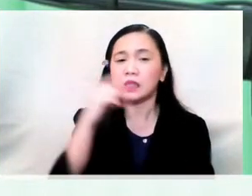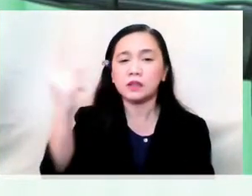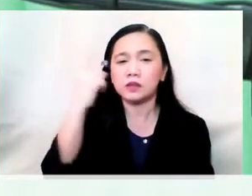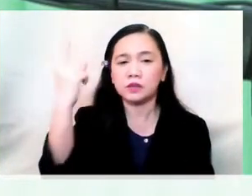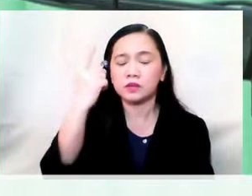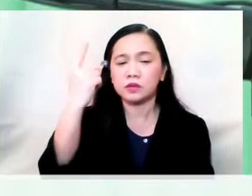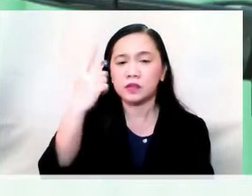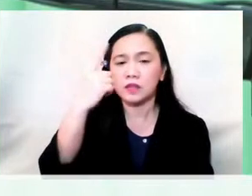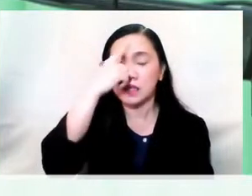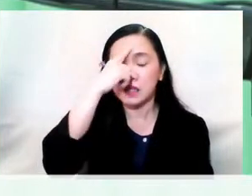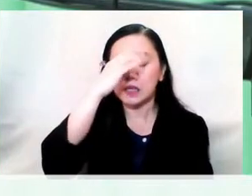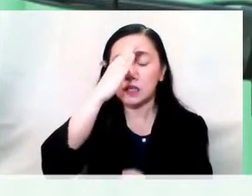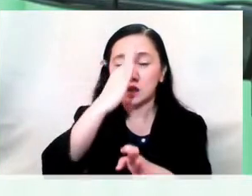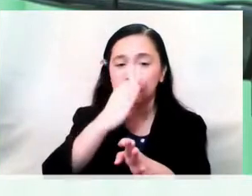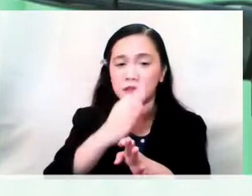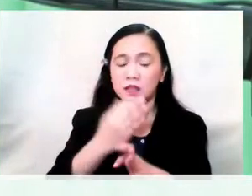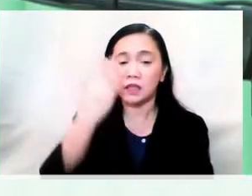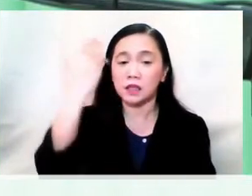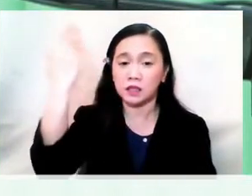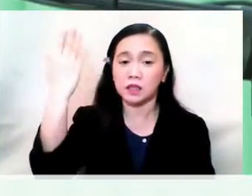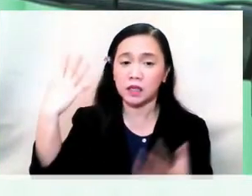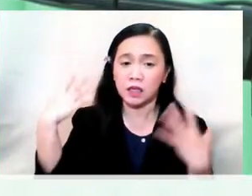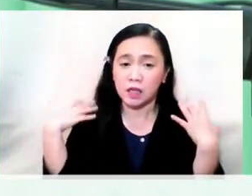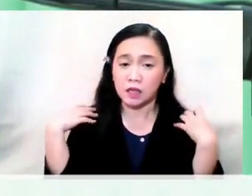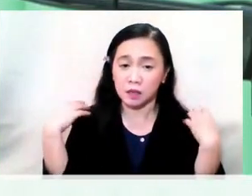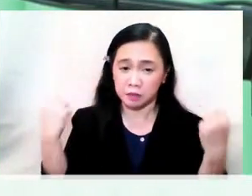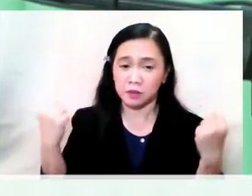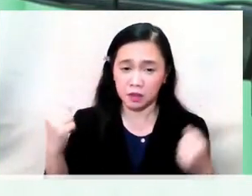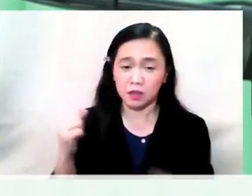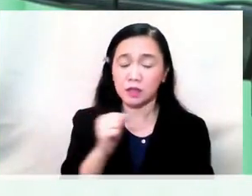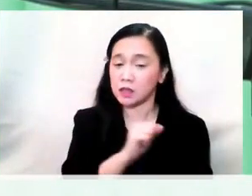pananampalataya na siya ay makapangyarihan sa lahat.